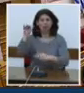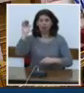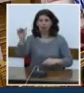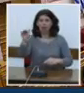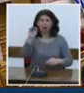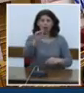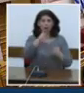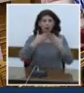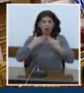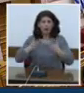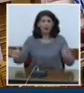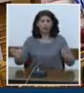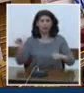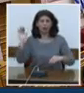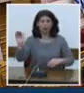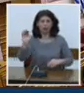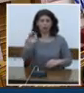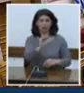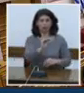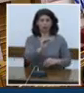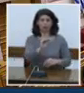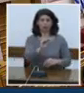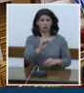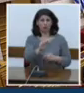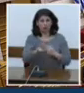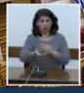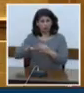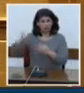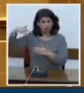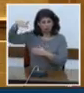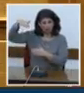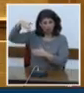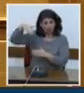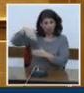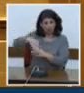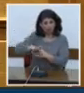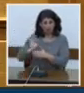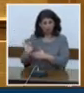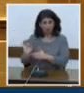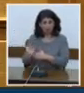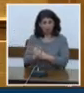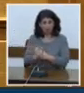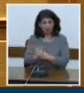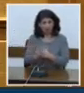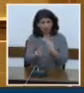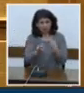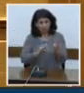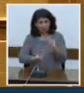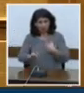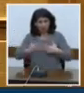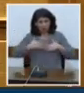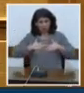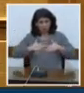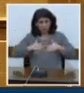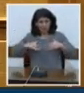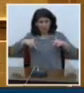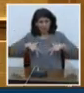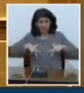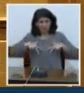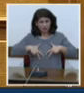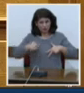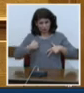ανοιχτά, πριν ο κατήφορος ολοκληρωθεί. Κατηγορείτε την κυβέρνηση ότι